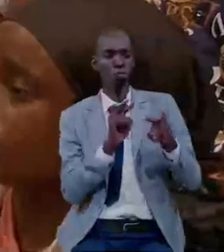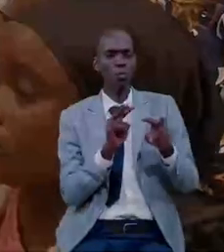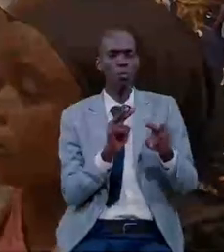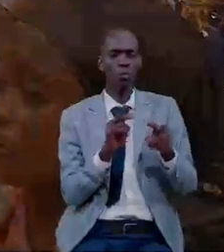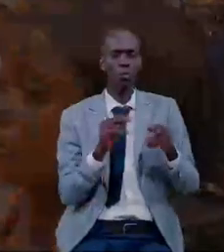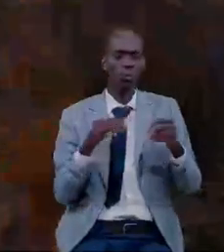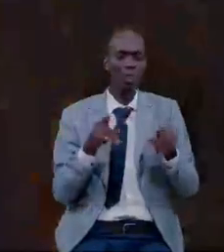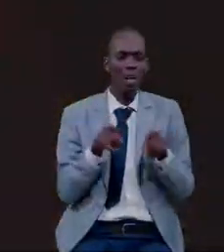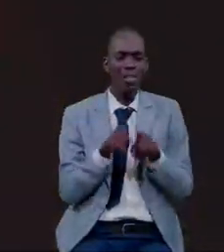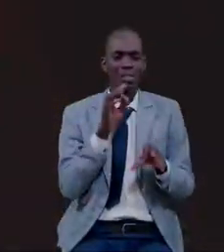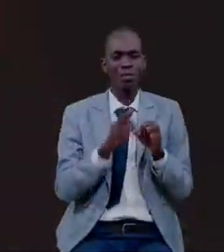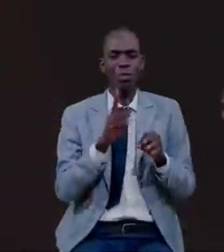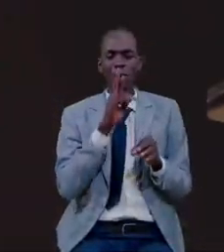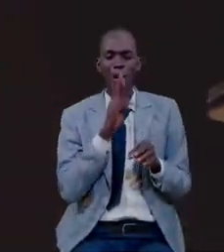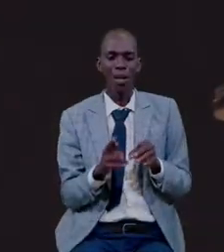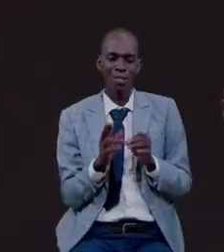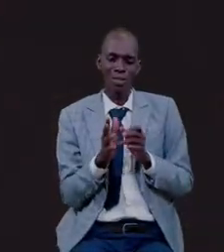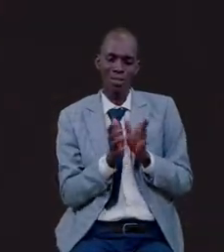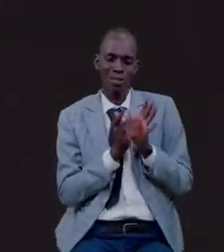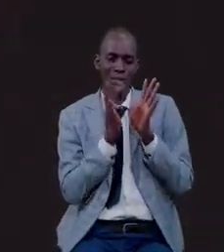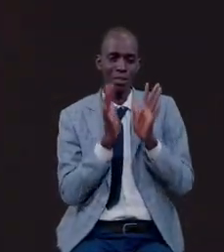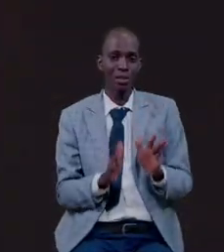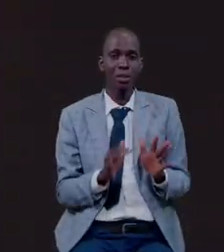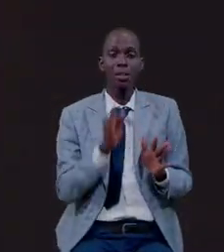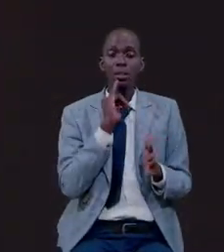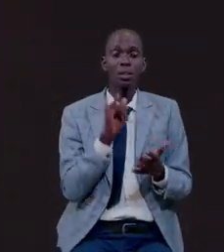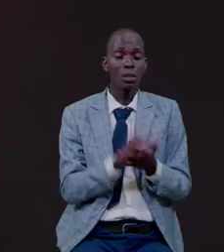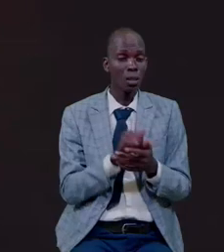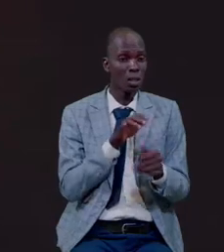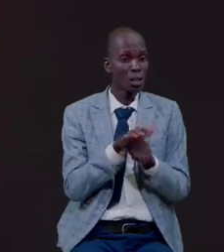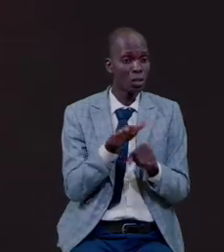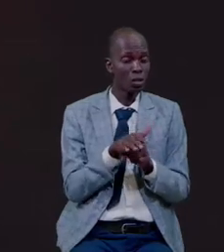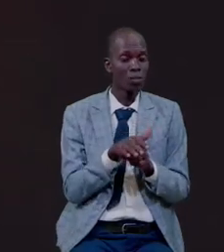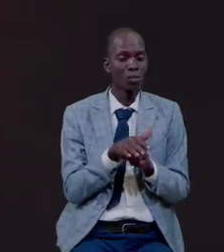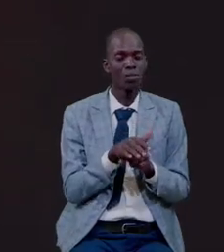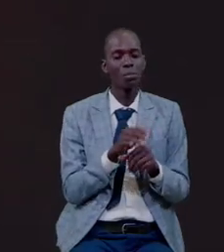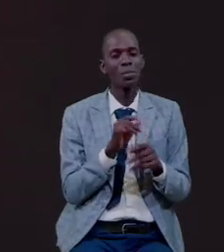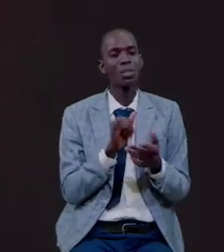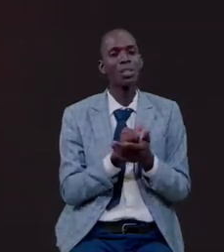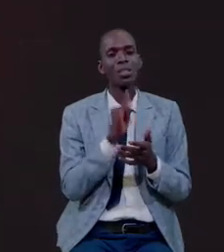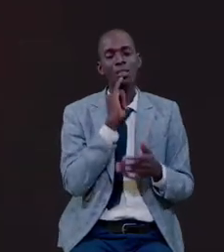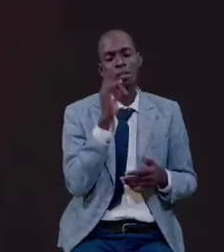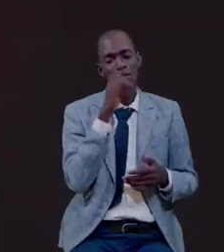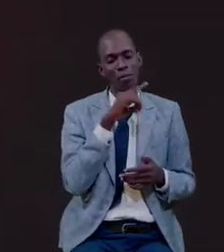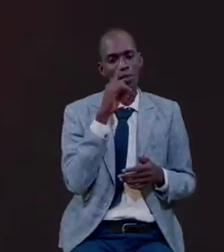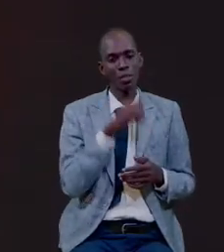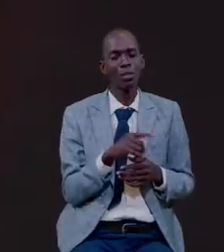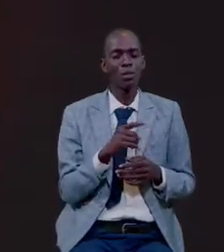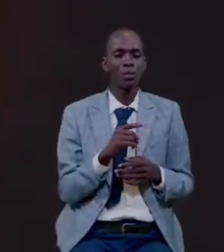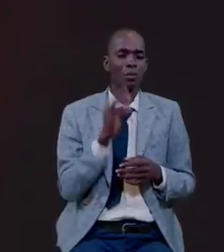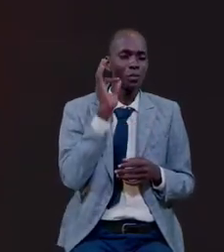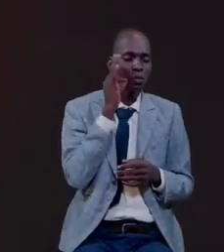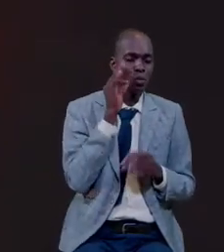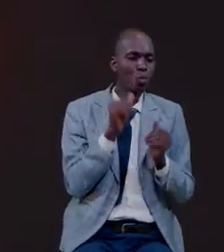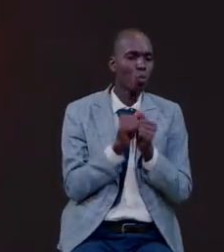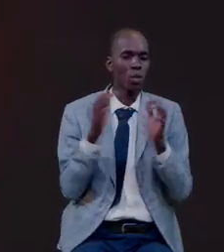les saints de Dieu? Cela ne suffit pas. Ça, ce sont les fruits superficiels sans la foi